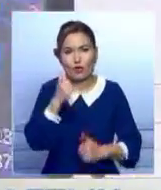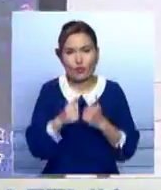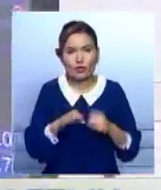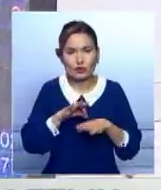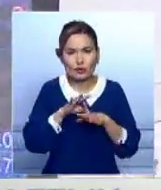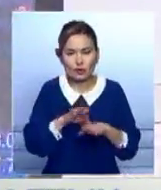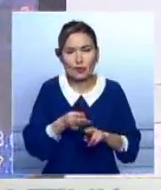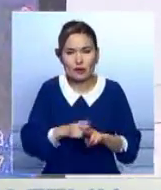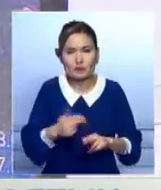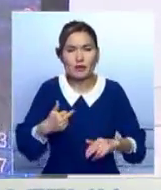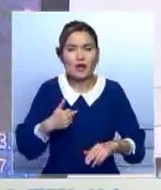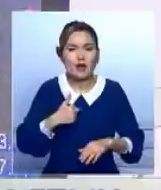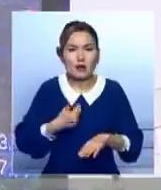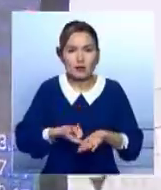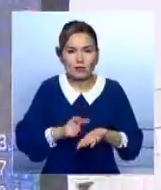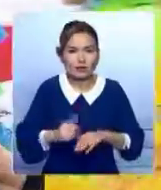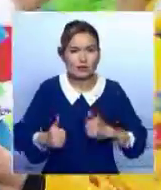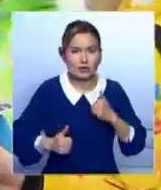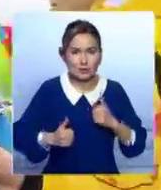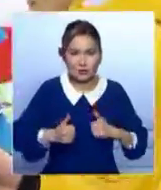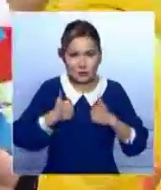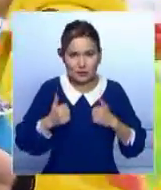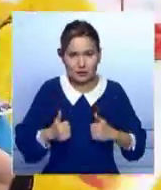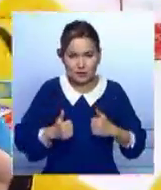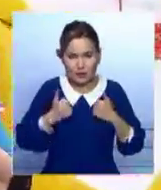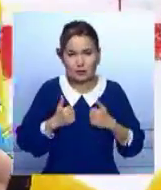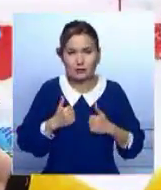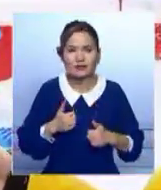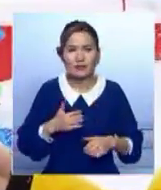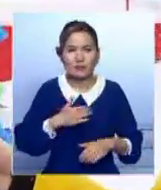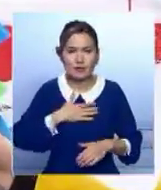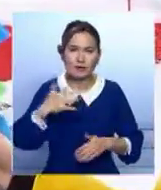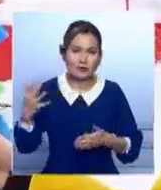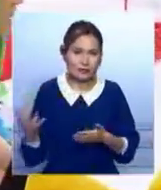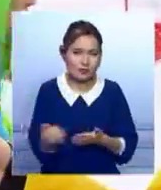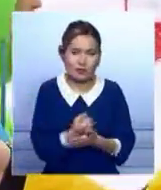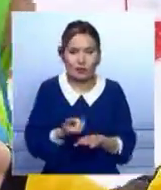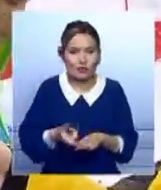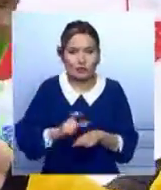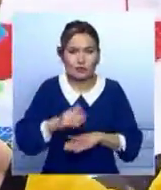бейке көтерді. Көріп тұрғанымыздай жақсы, Аллаға шүкір. Аллаға да мың шүкір. Рахметімді айтам.